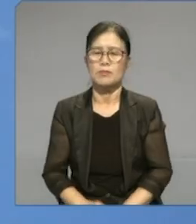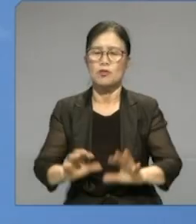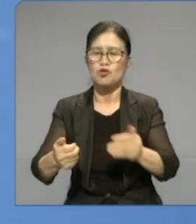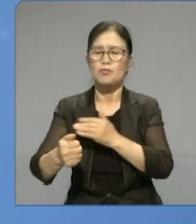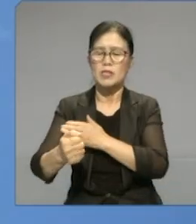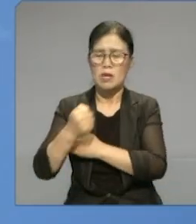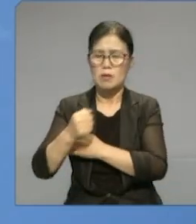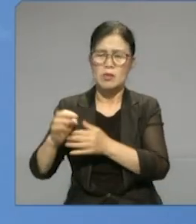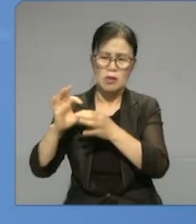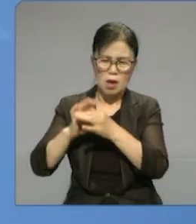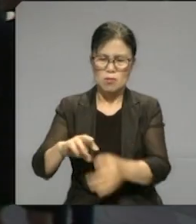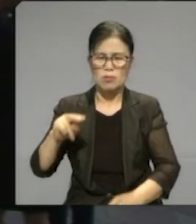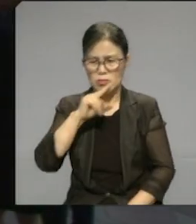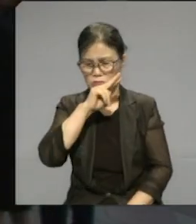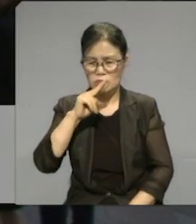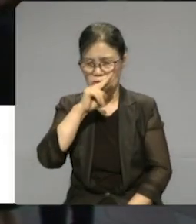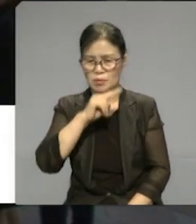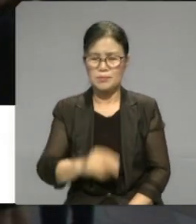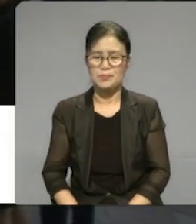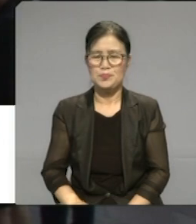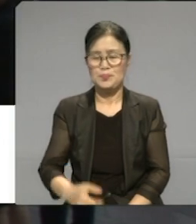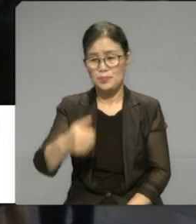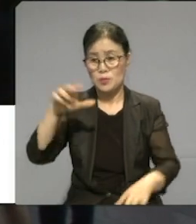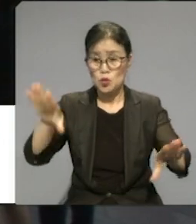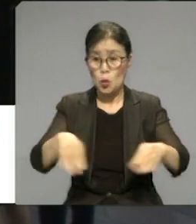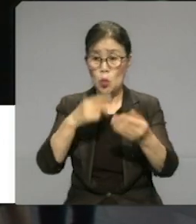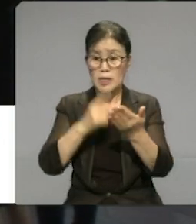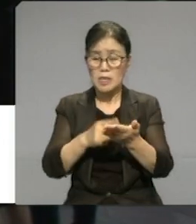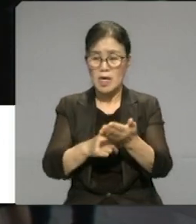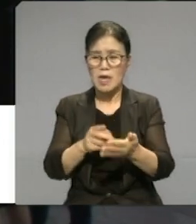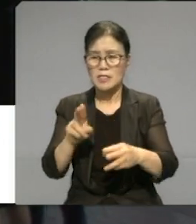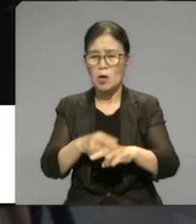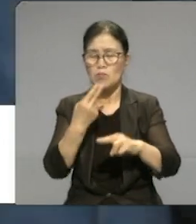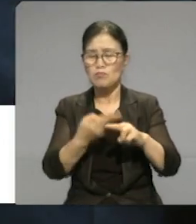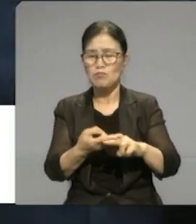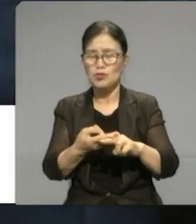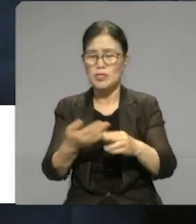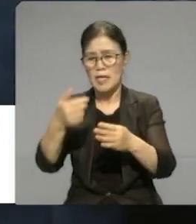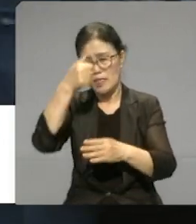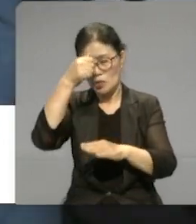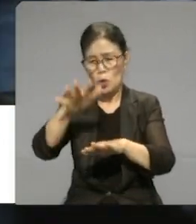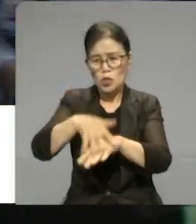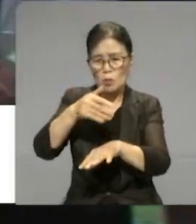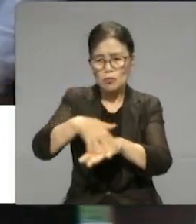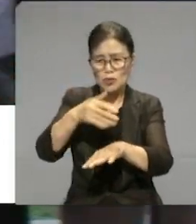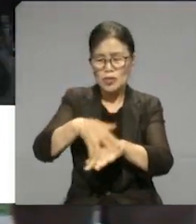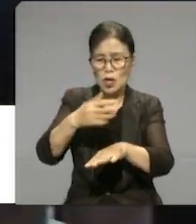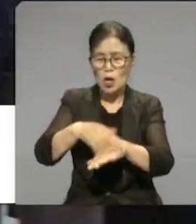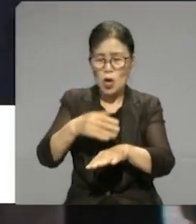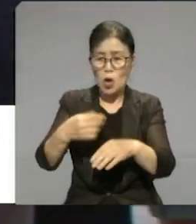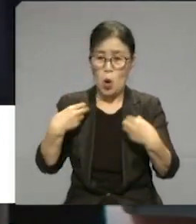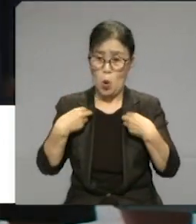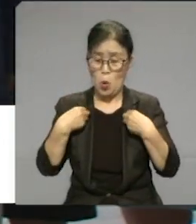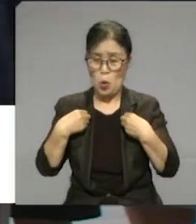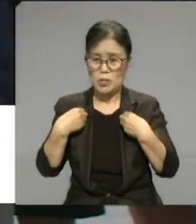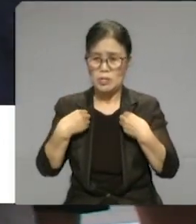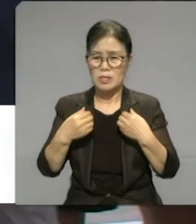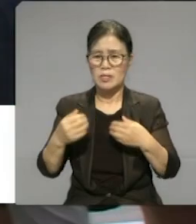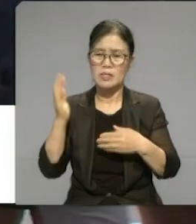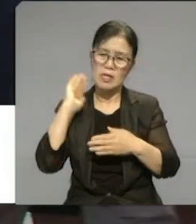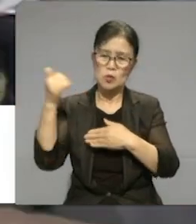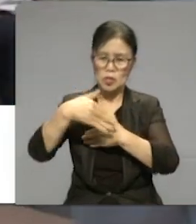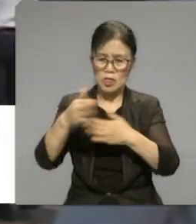시선을 거두지 않고 있습니다. 모디 총리가 선물한 인도 전통촌 사리로 만든 브라우스를 대통령 기록실에 제출하지